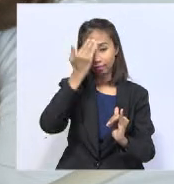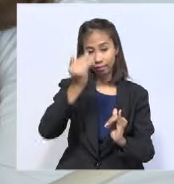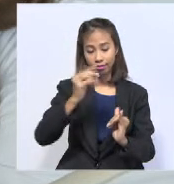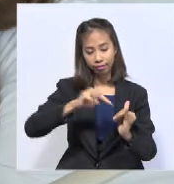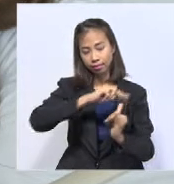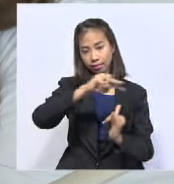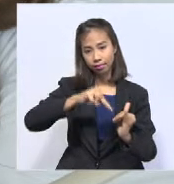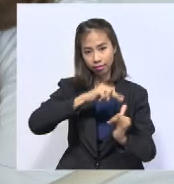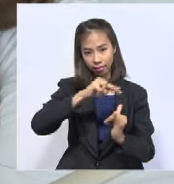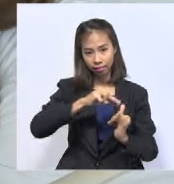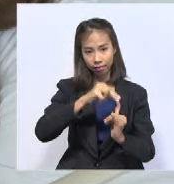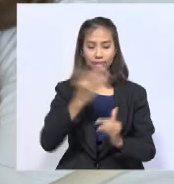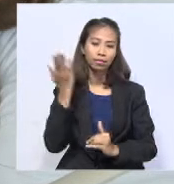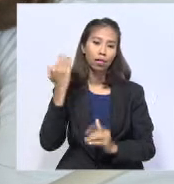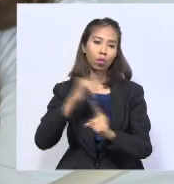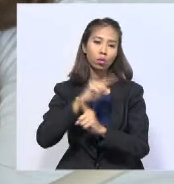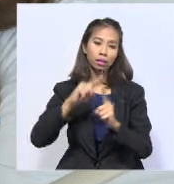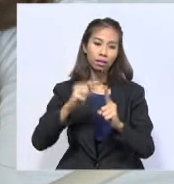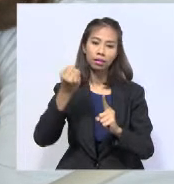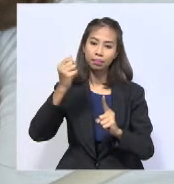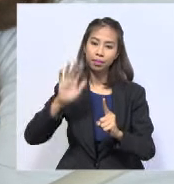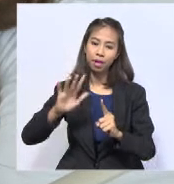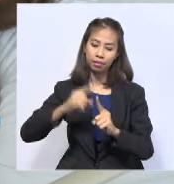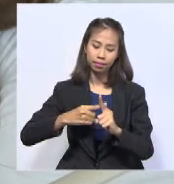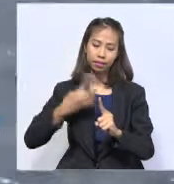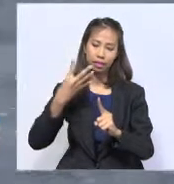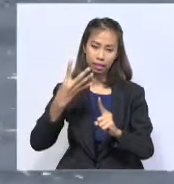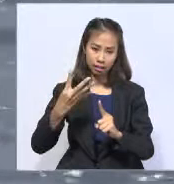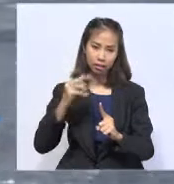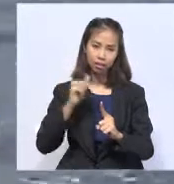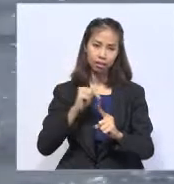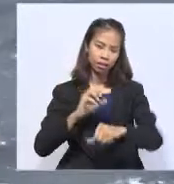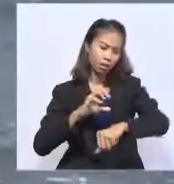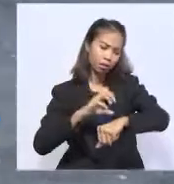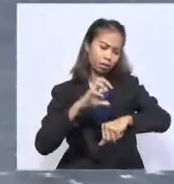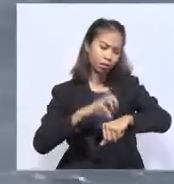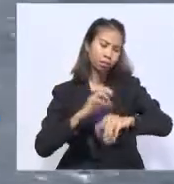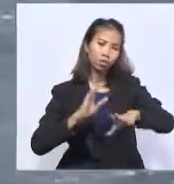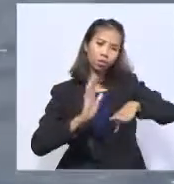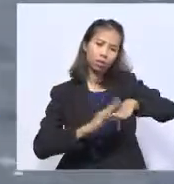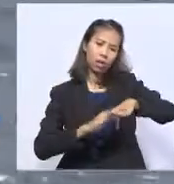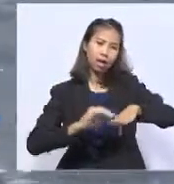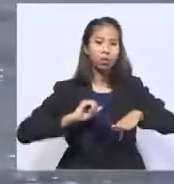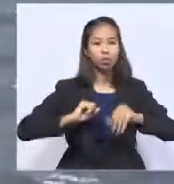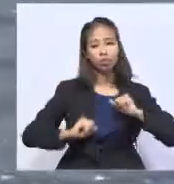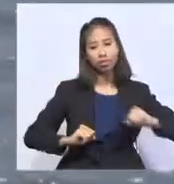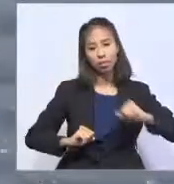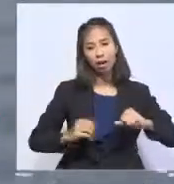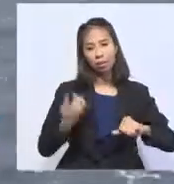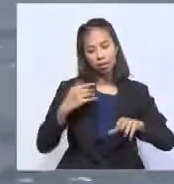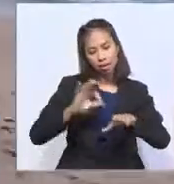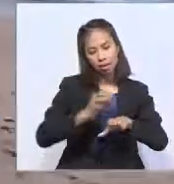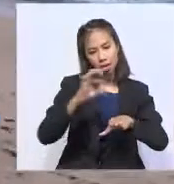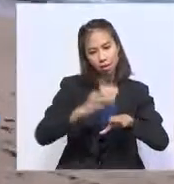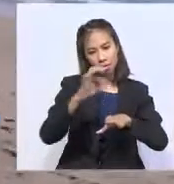าตัวที่โรงพยาบาลช่วงเย็นของวันที่15เมษายนโดยได้รับบาดเจ็บบาดแผลชะกันที่เท้าซ้ายต้องเย็บแผลไปทั้งหมด19